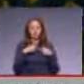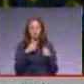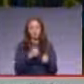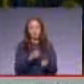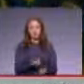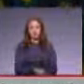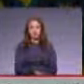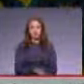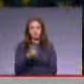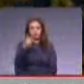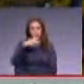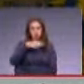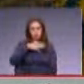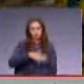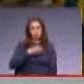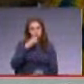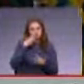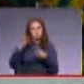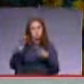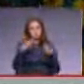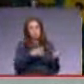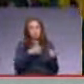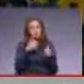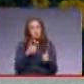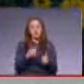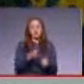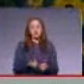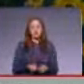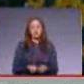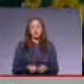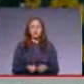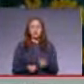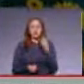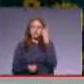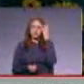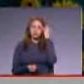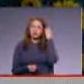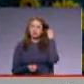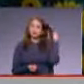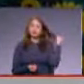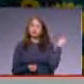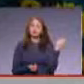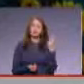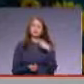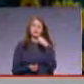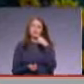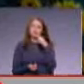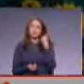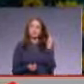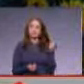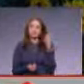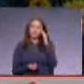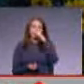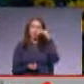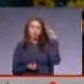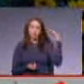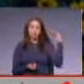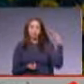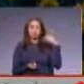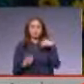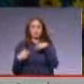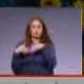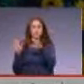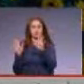اللي جبناها من اسمها سعديه، سعديه الله يرحمها، من شارع السد كانت نايمه على رصيف جبناها سليم، قعدت